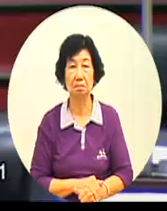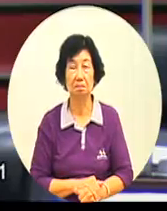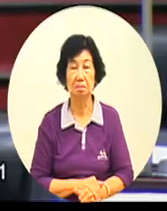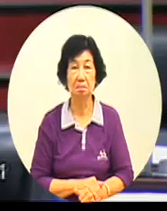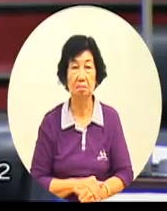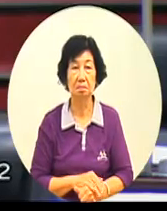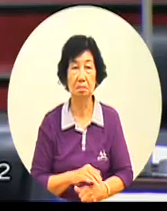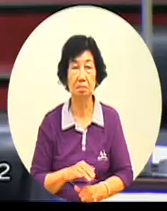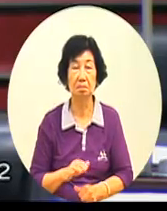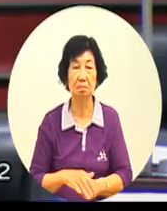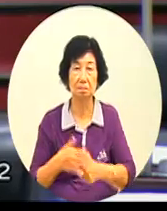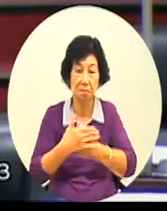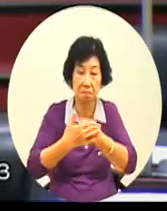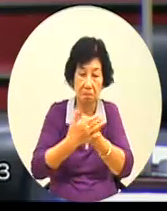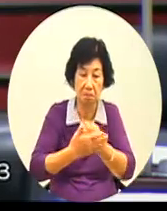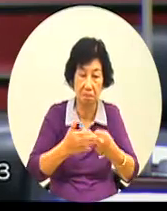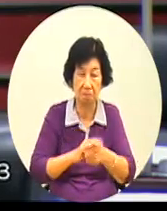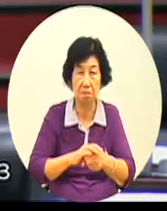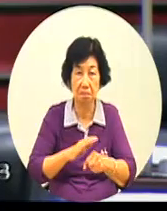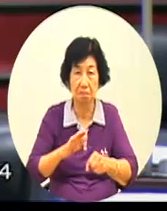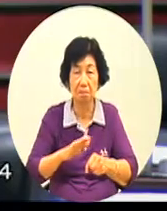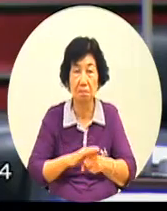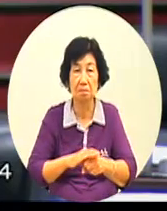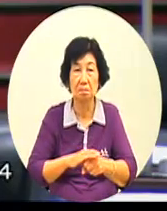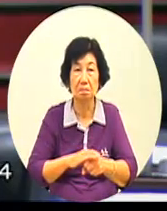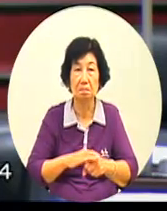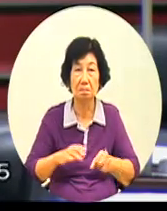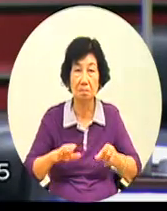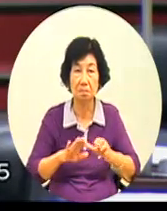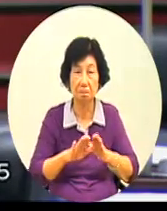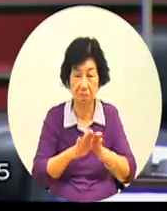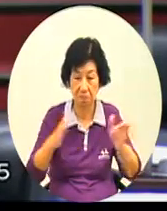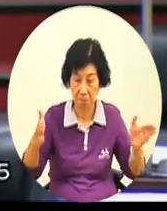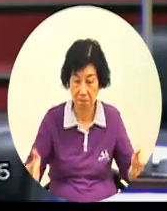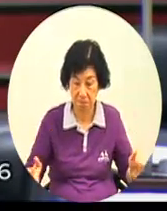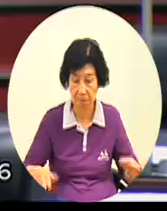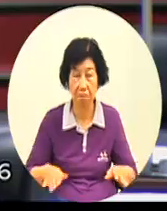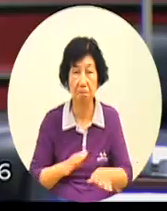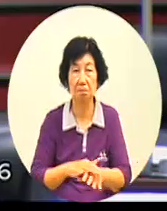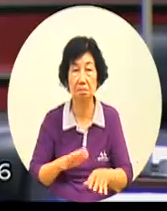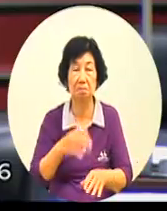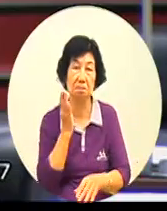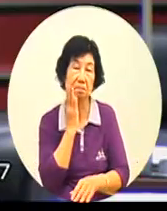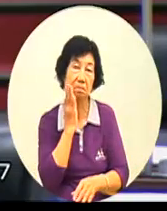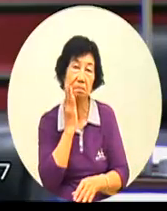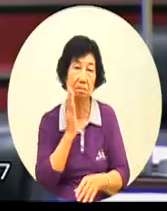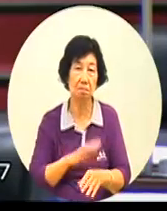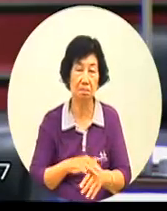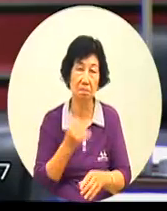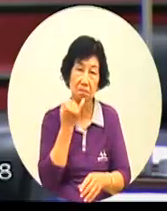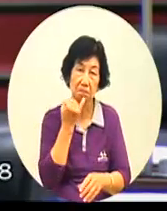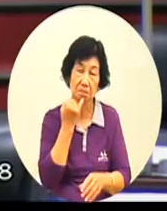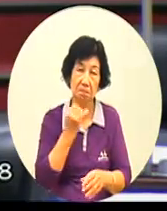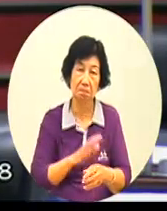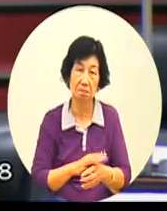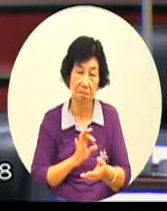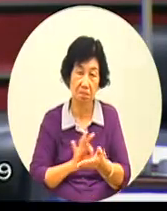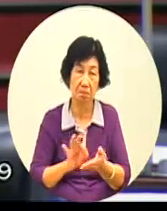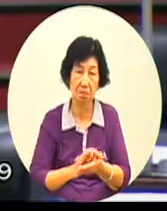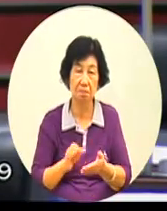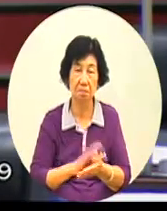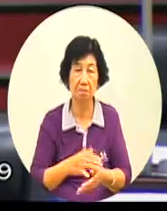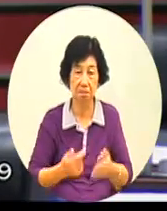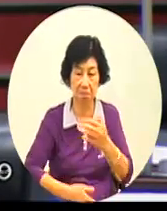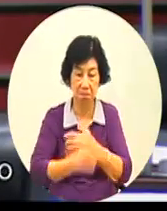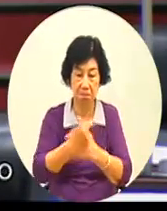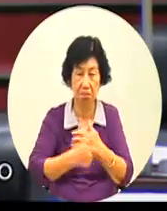垫很可惜，这个都还可以使用，我是希望说能够尽速把它恢复哈。哦，你